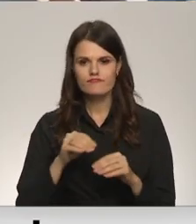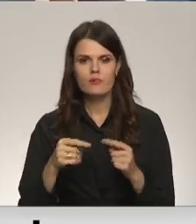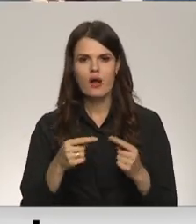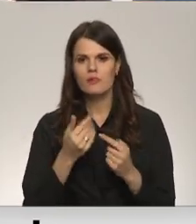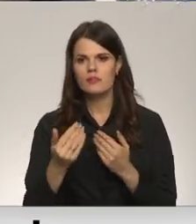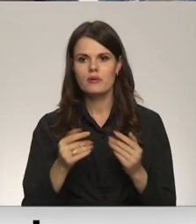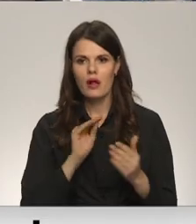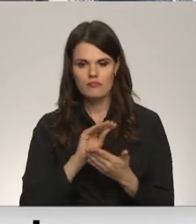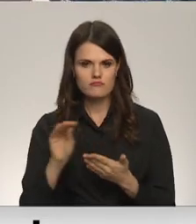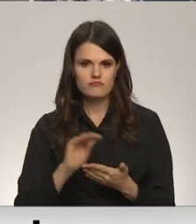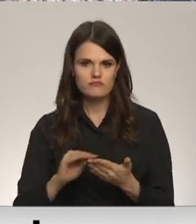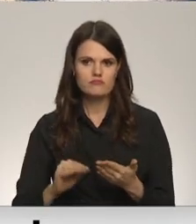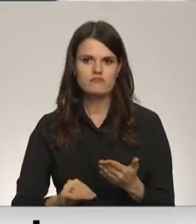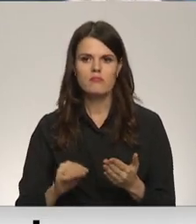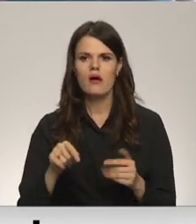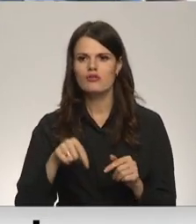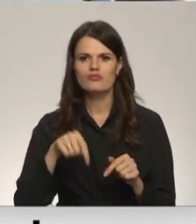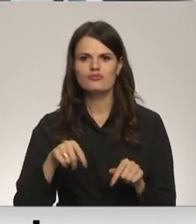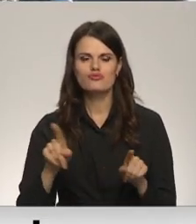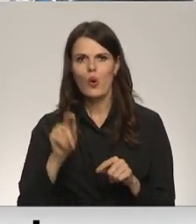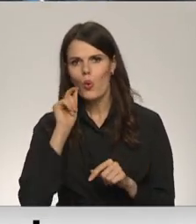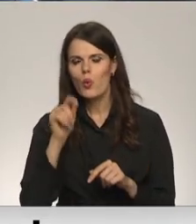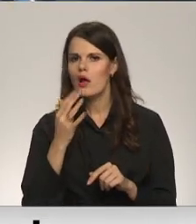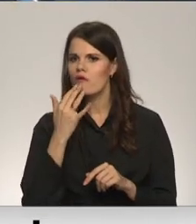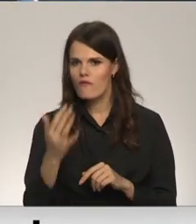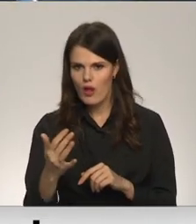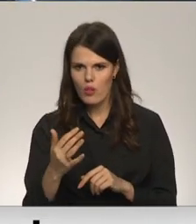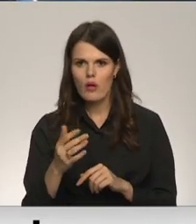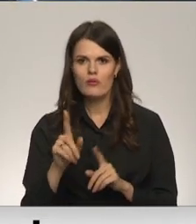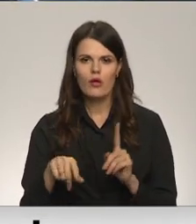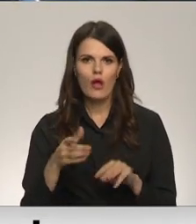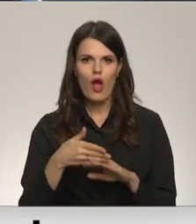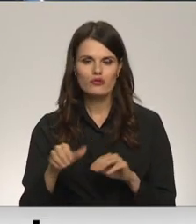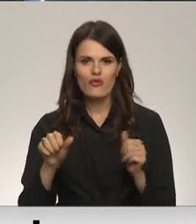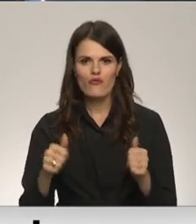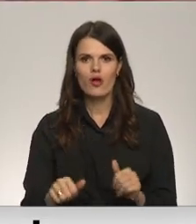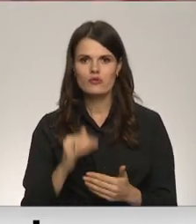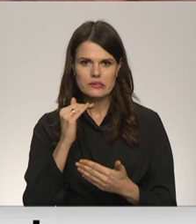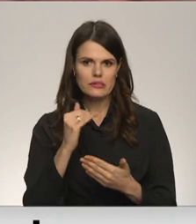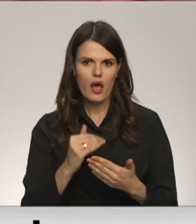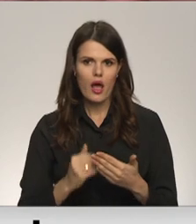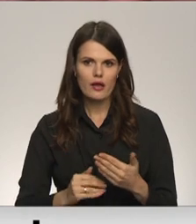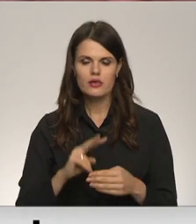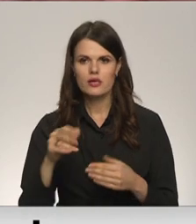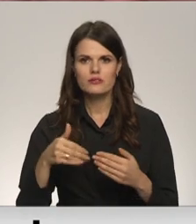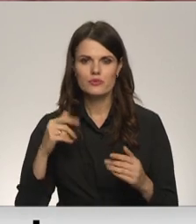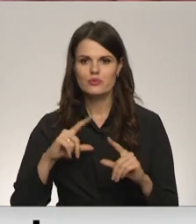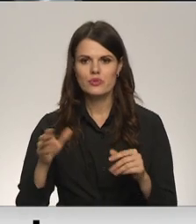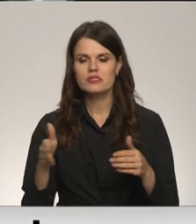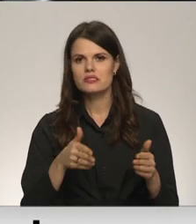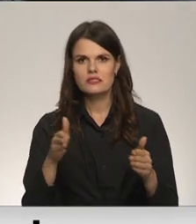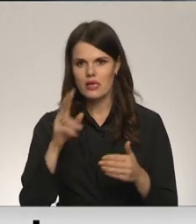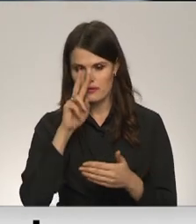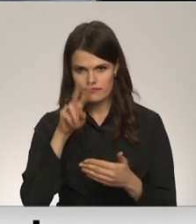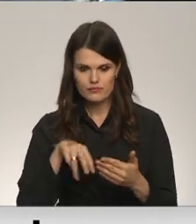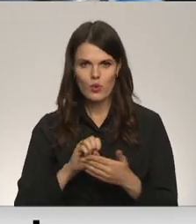pielietojuma. Uz katras uzrakstīts kastes saturs arī ukraiņu valodā. Atsevišķi tiek veidots arī saraksts, kas jau pirms došanās ceļā